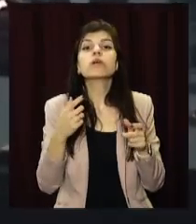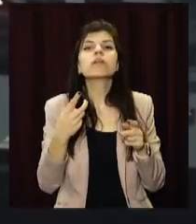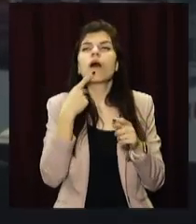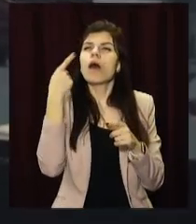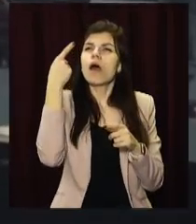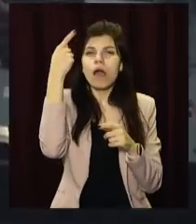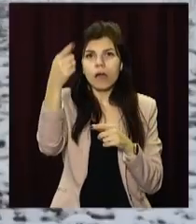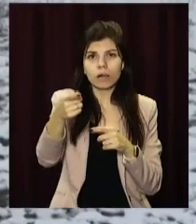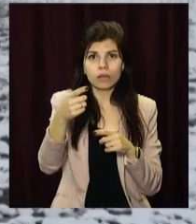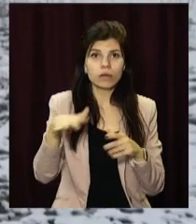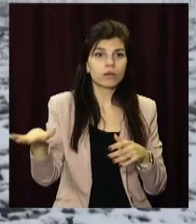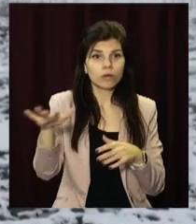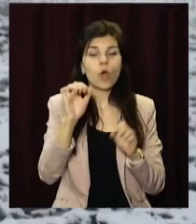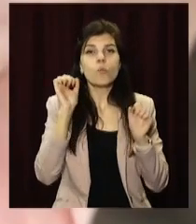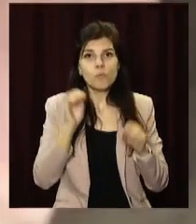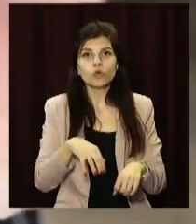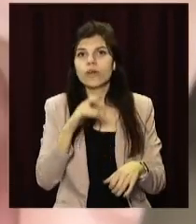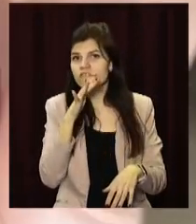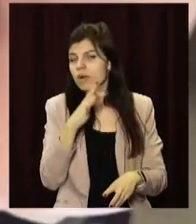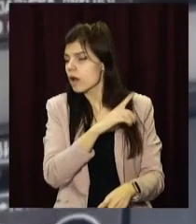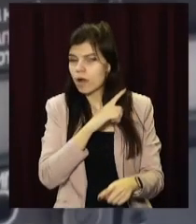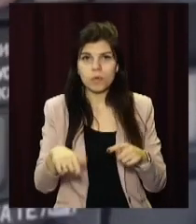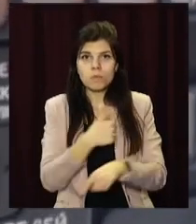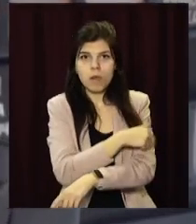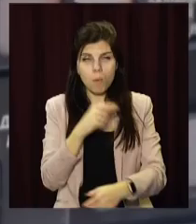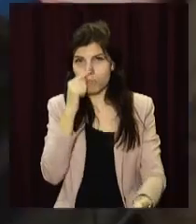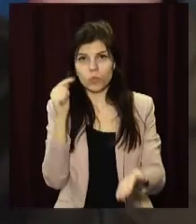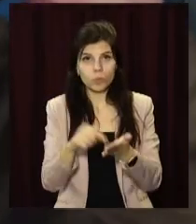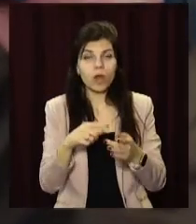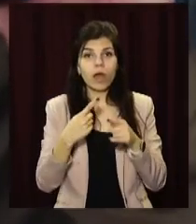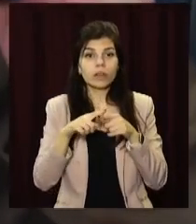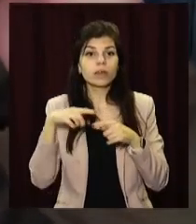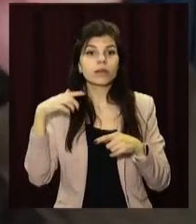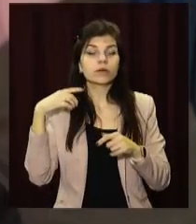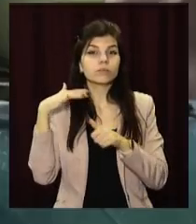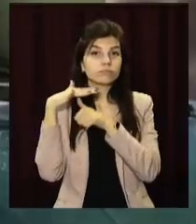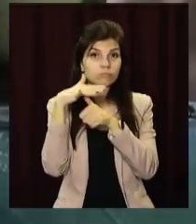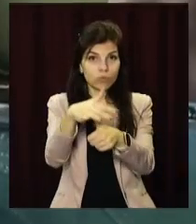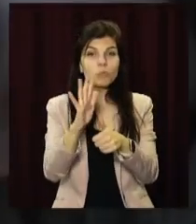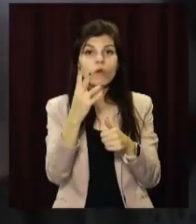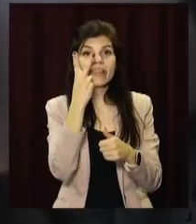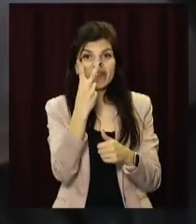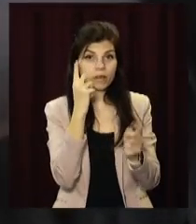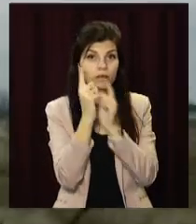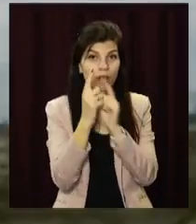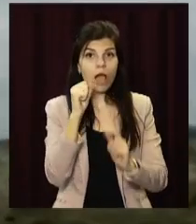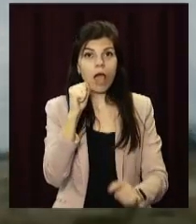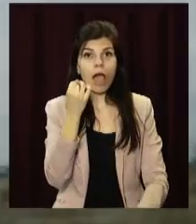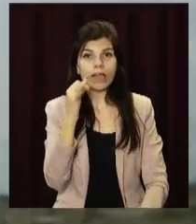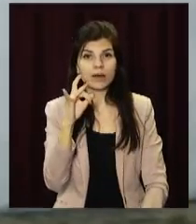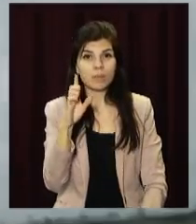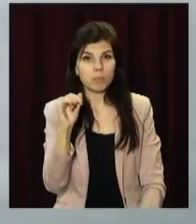найвіддаленіших куточків країни зможуть вчасно дістатися до медиків. Польоти виконуватимуть два вертольоти Airbus